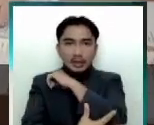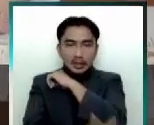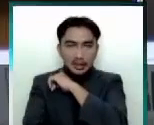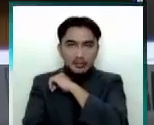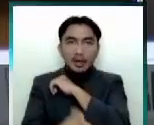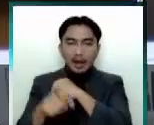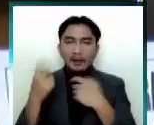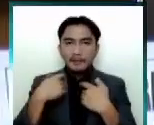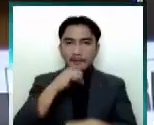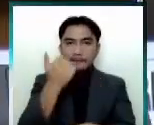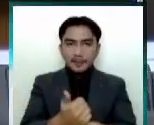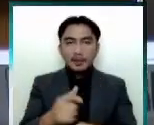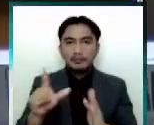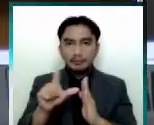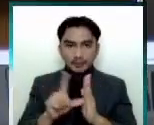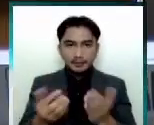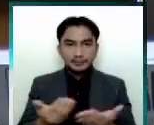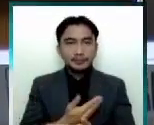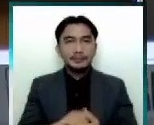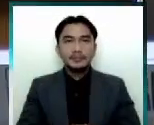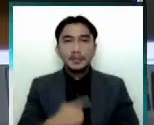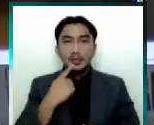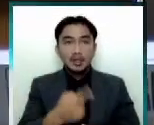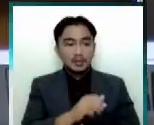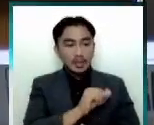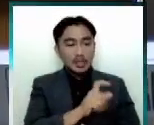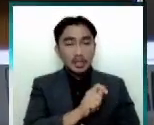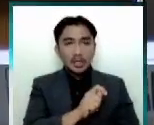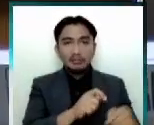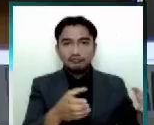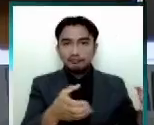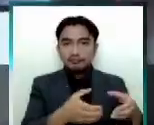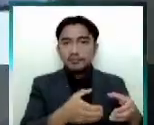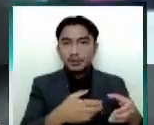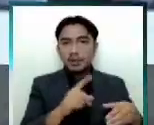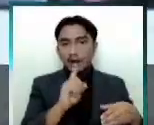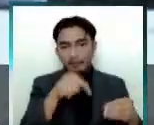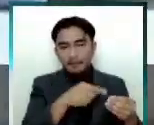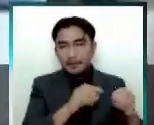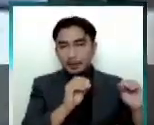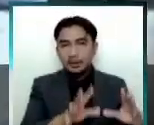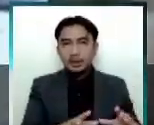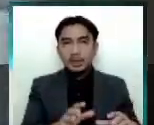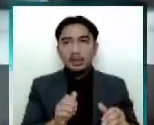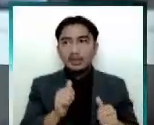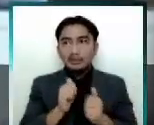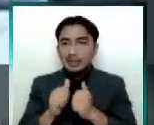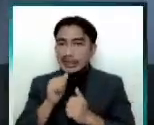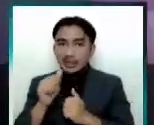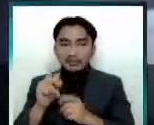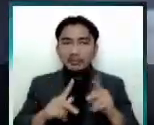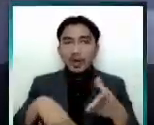batas. Sabi naman ni ACT Teachers Party List Representative Franz Castro, hindi porke nakalalabas na ng bahay ang mga tao ay wala